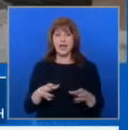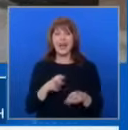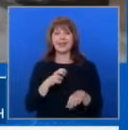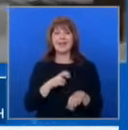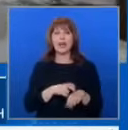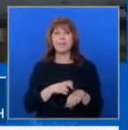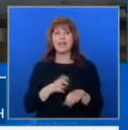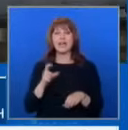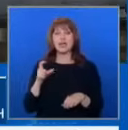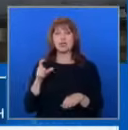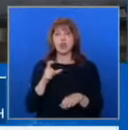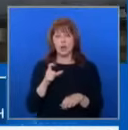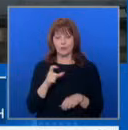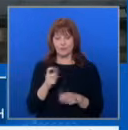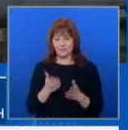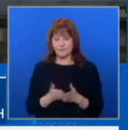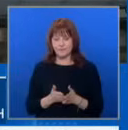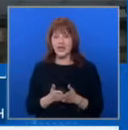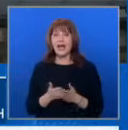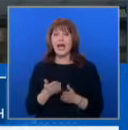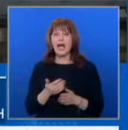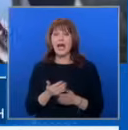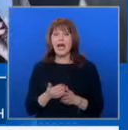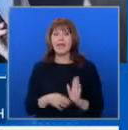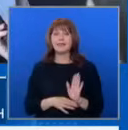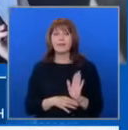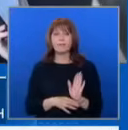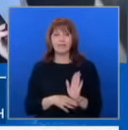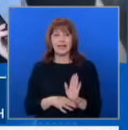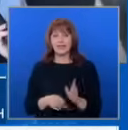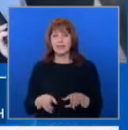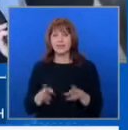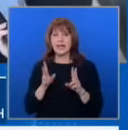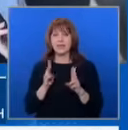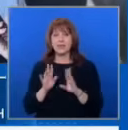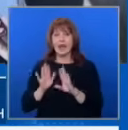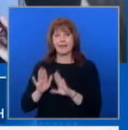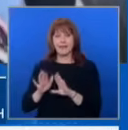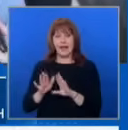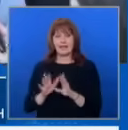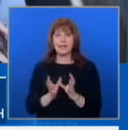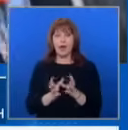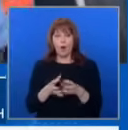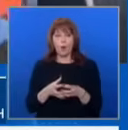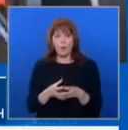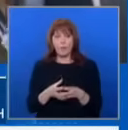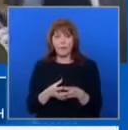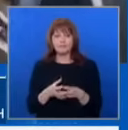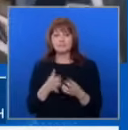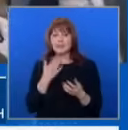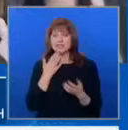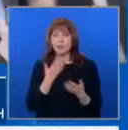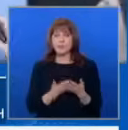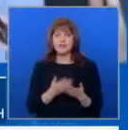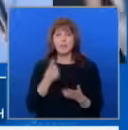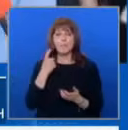Стойнев. Също така стана ясно, че депутатите са решили тяхната парламентарна група да бъде оглавена от